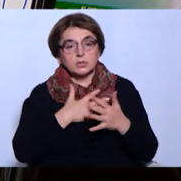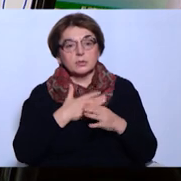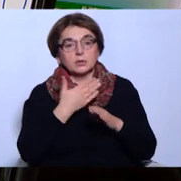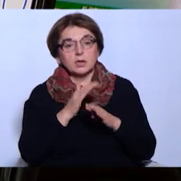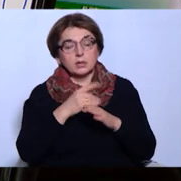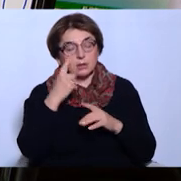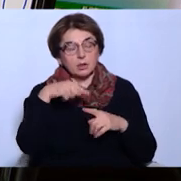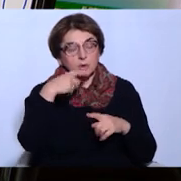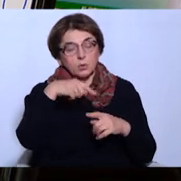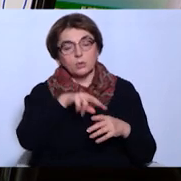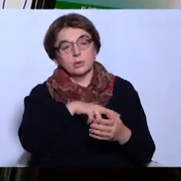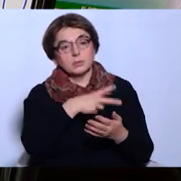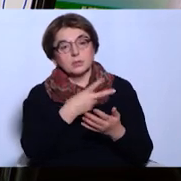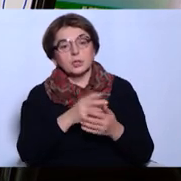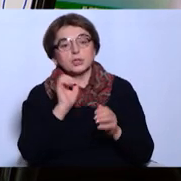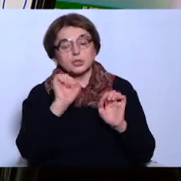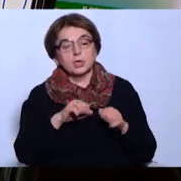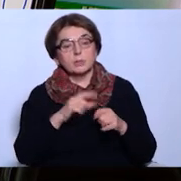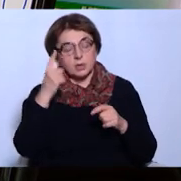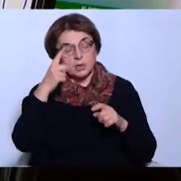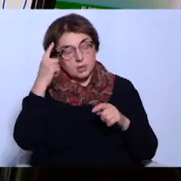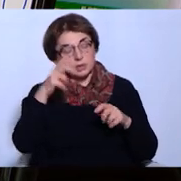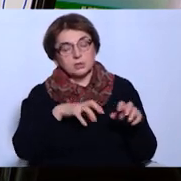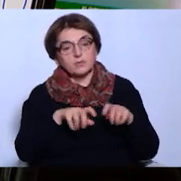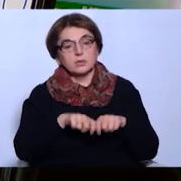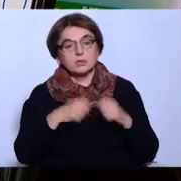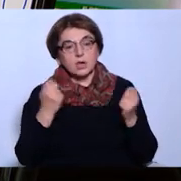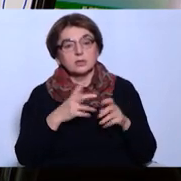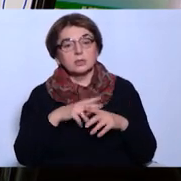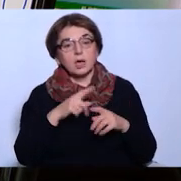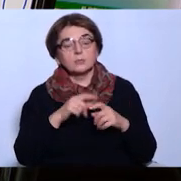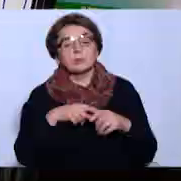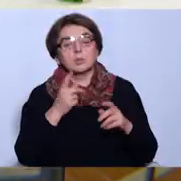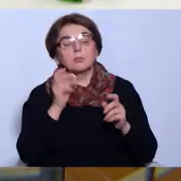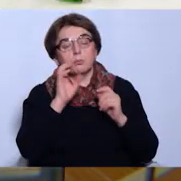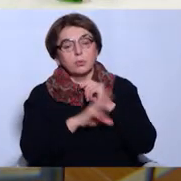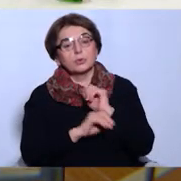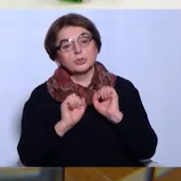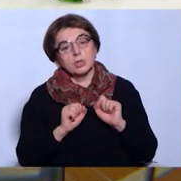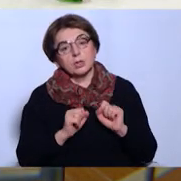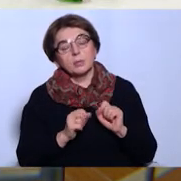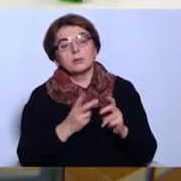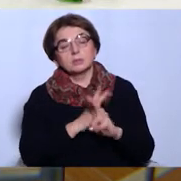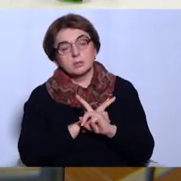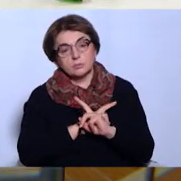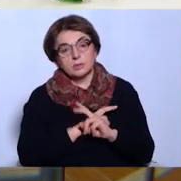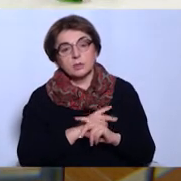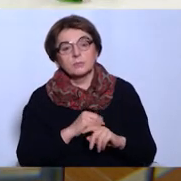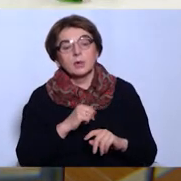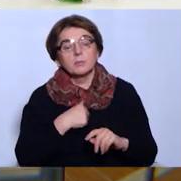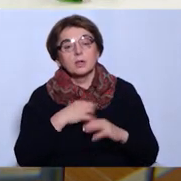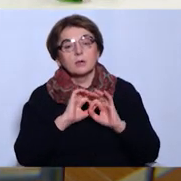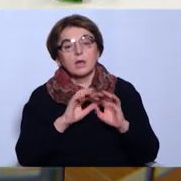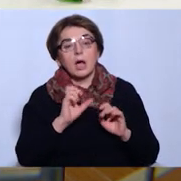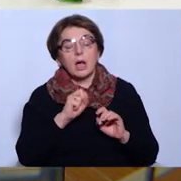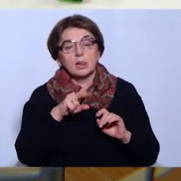ის კარგავს გონებას, შეიძლება გამოიწვიოს ტვინის გათიშვა და ყველაზე უარეს შემთხვევაში სიკვდილიც კი. მე ვეცდები ალკანების